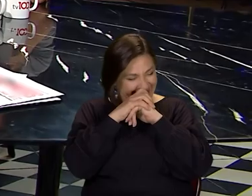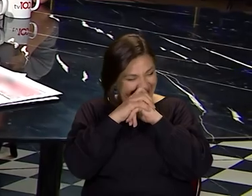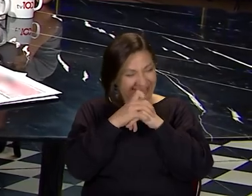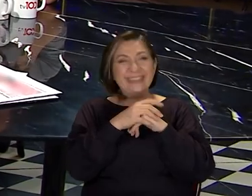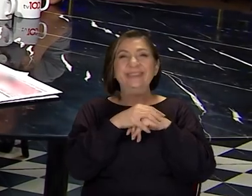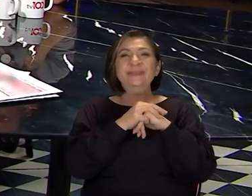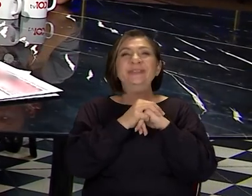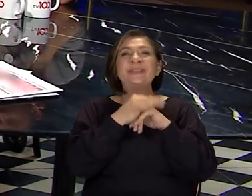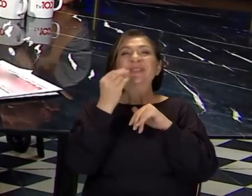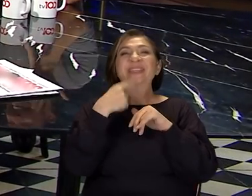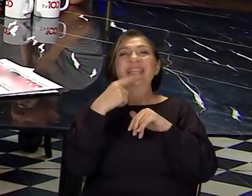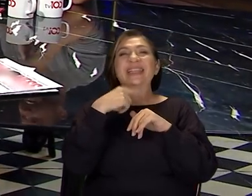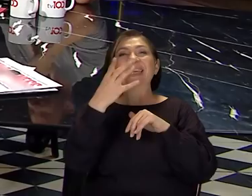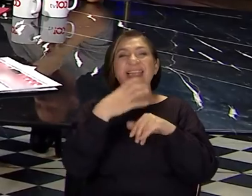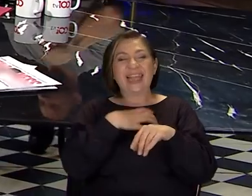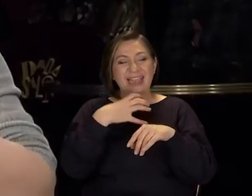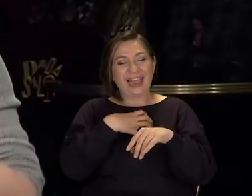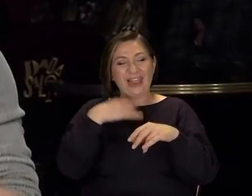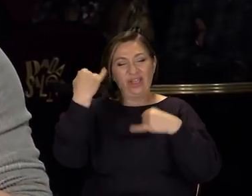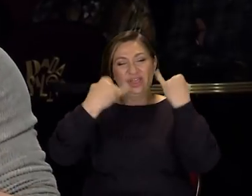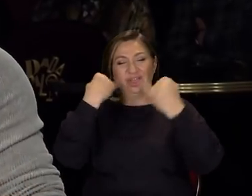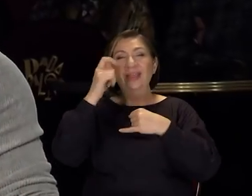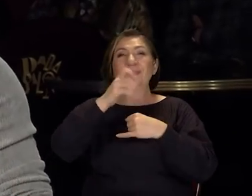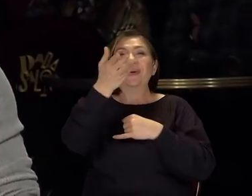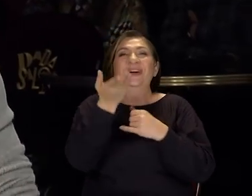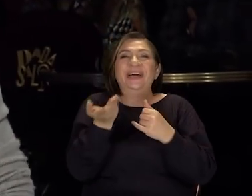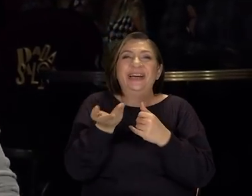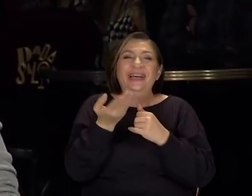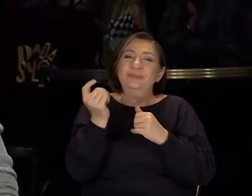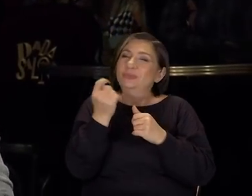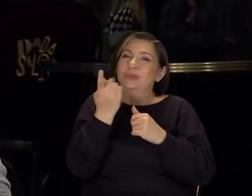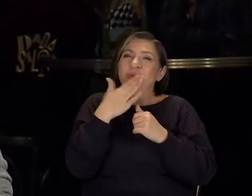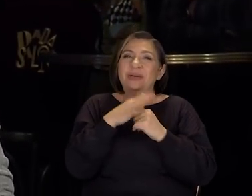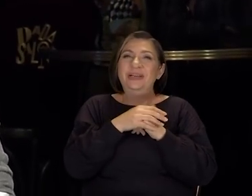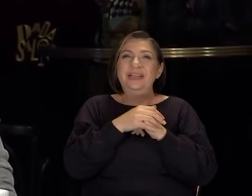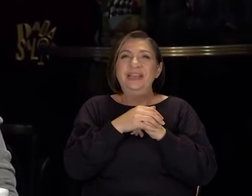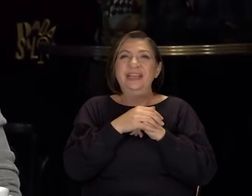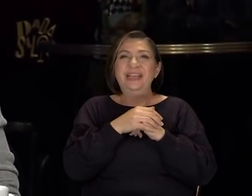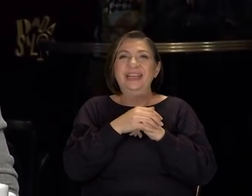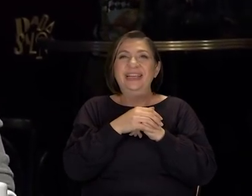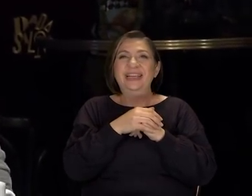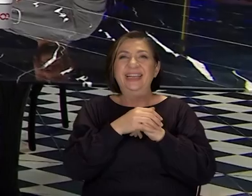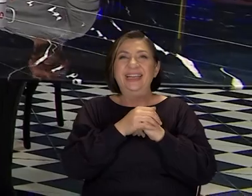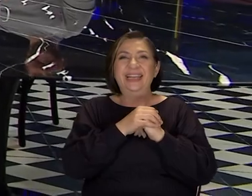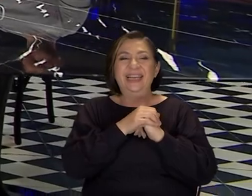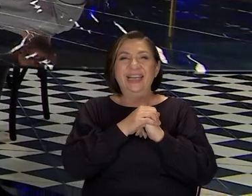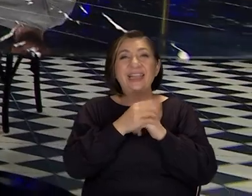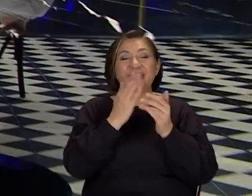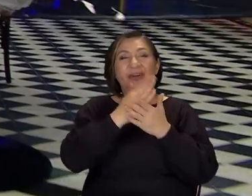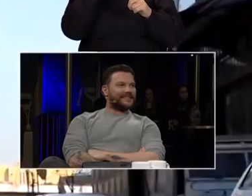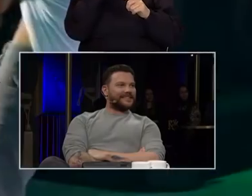2012-2014. Ama çok tatlı adam ya, kendi kendine dalga geçiyor zaten, yapılacak yani bir şey yok yani. Kol böreği tarifi.